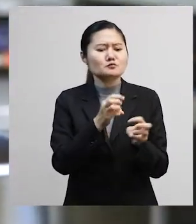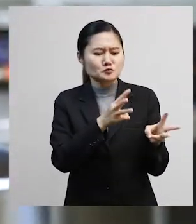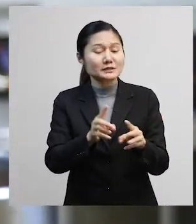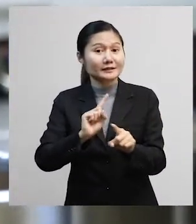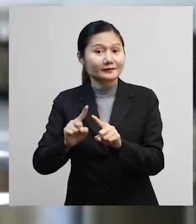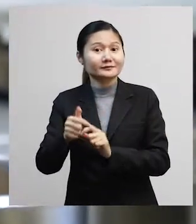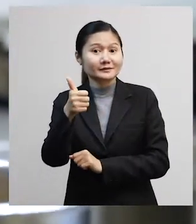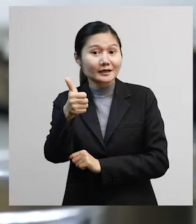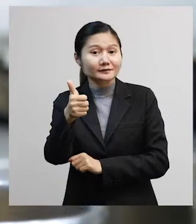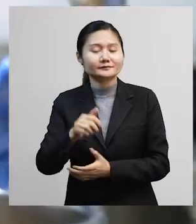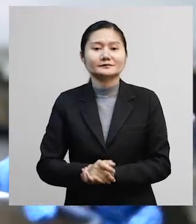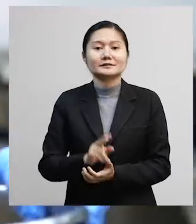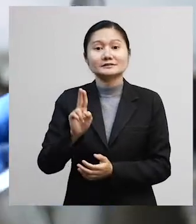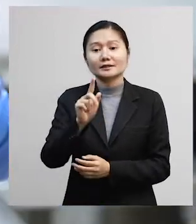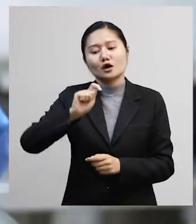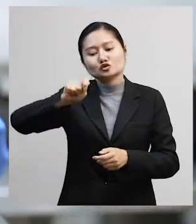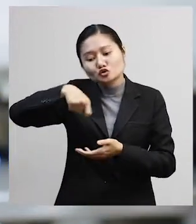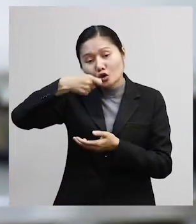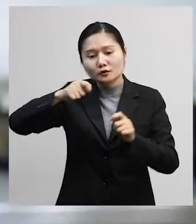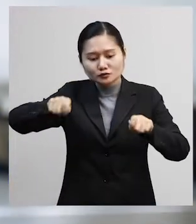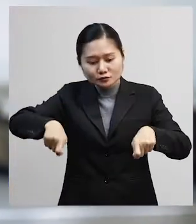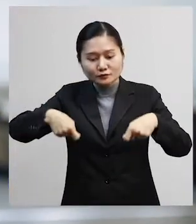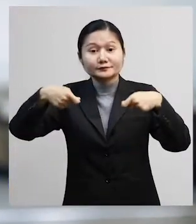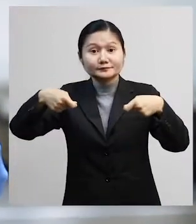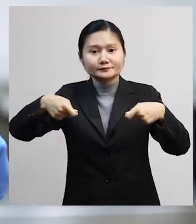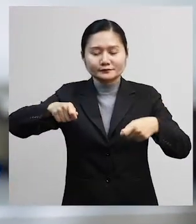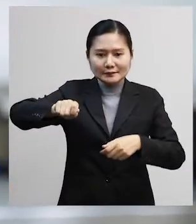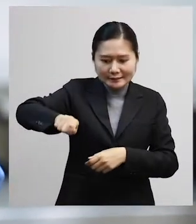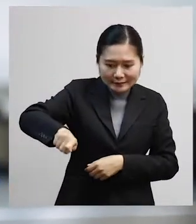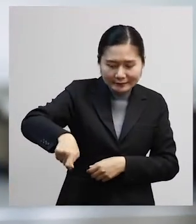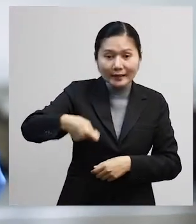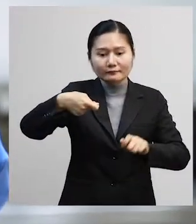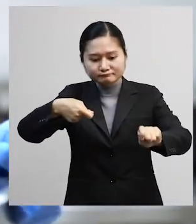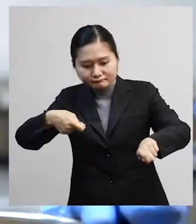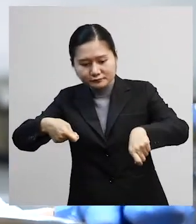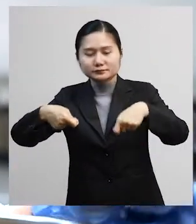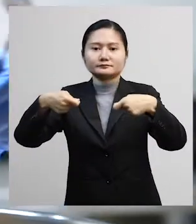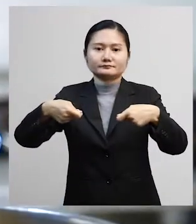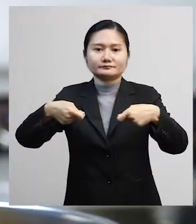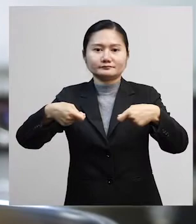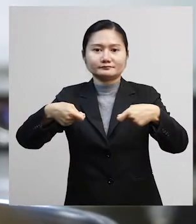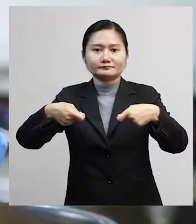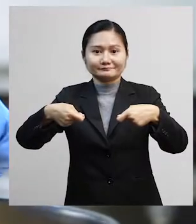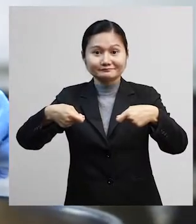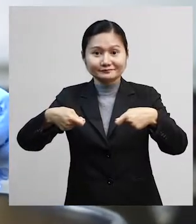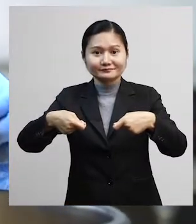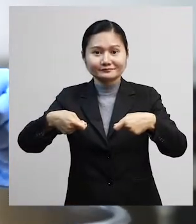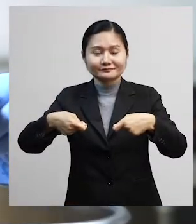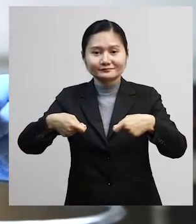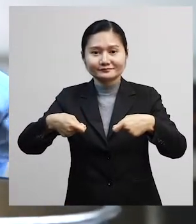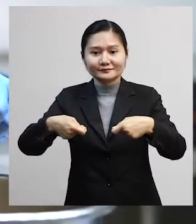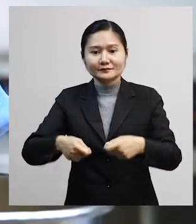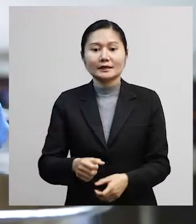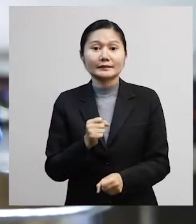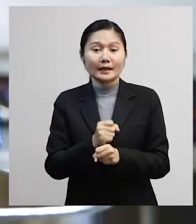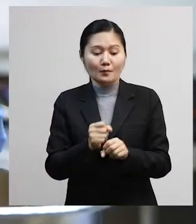ธีนะคะอาจจะใช้ช้อน2คันนะคะตักขึ้นมาเราจะทำ